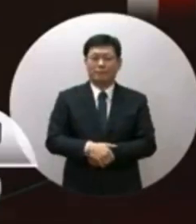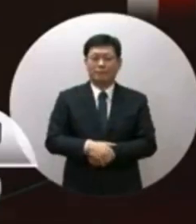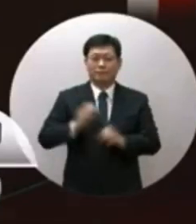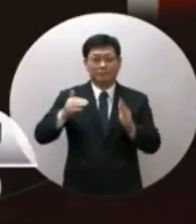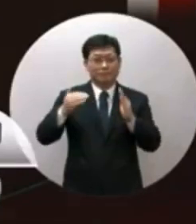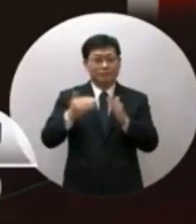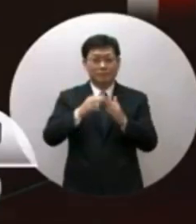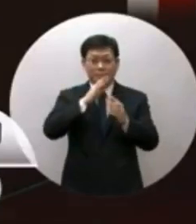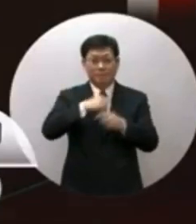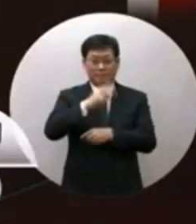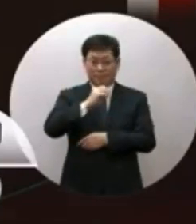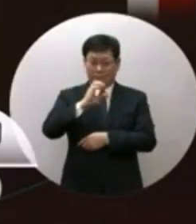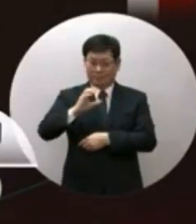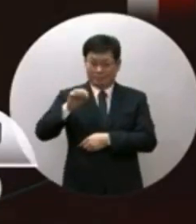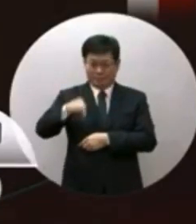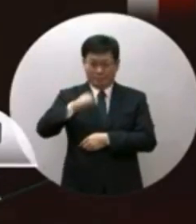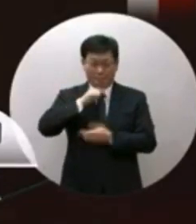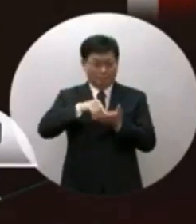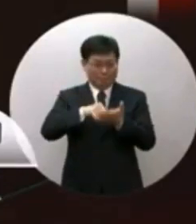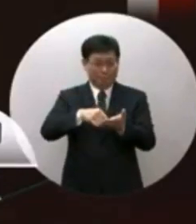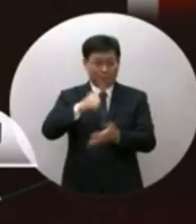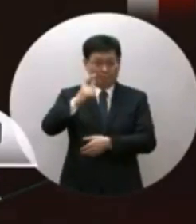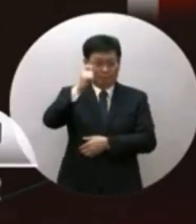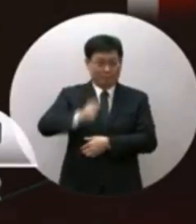国家通讯传播委员会编列